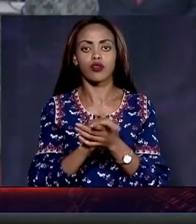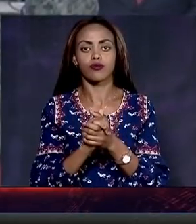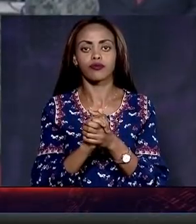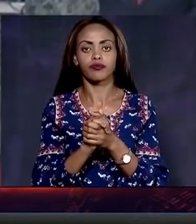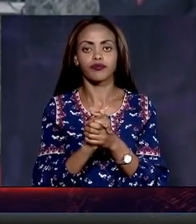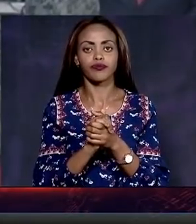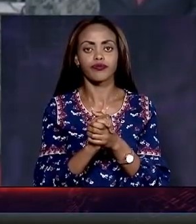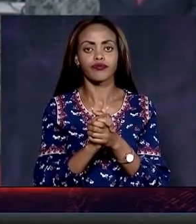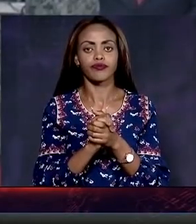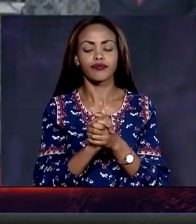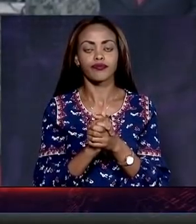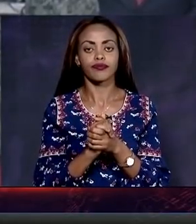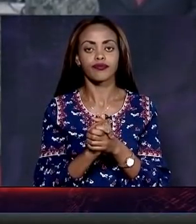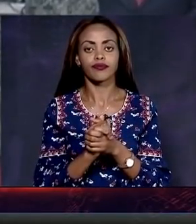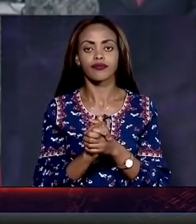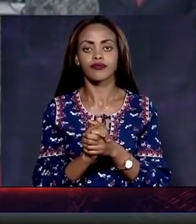ناسرات مسارت و بارد